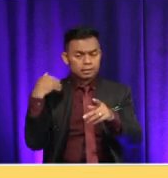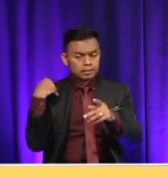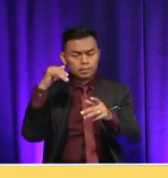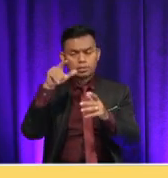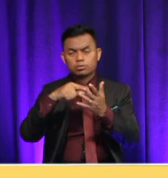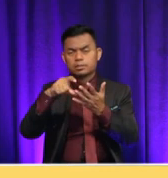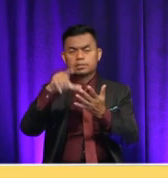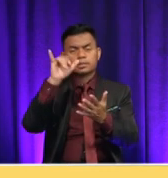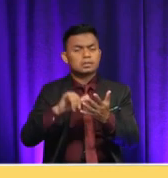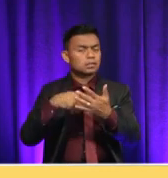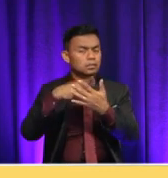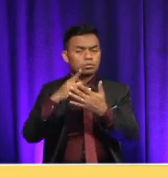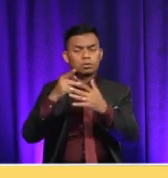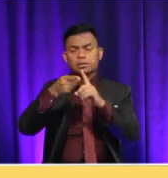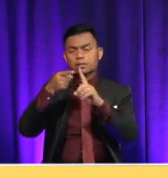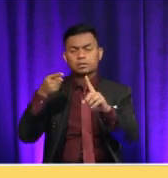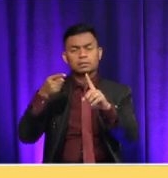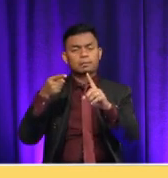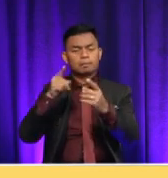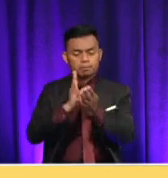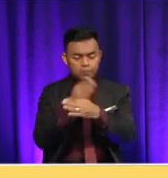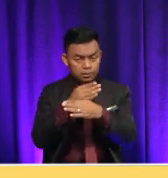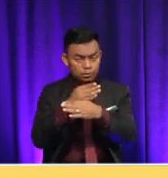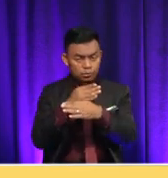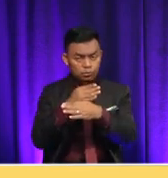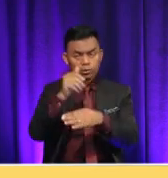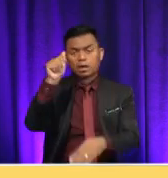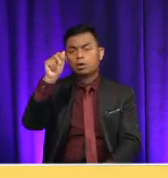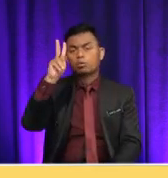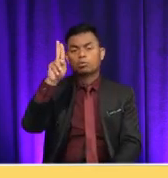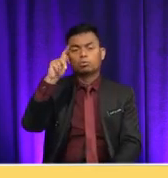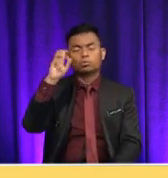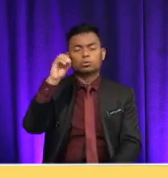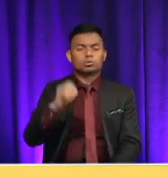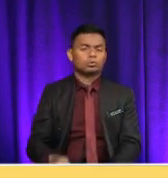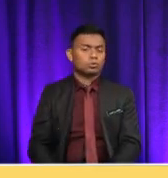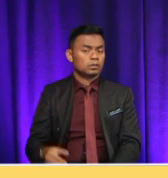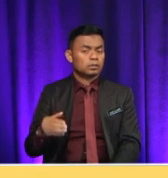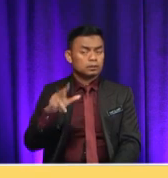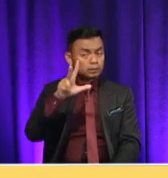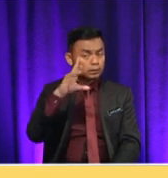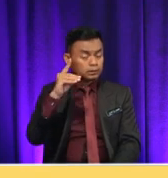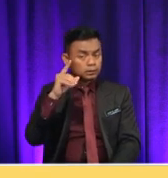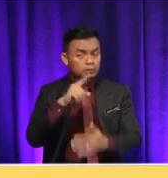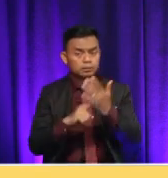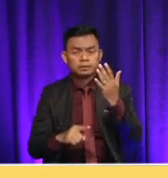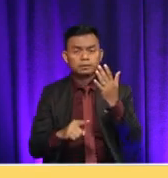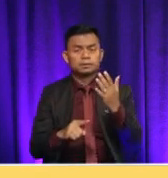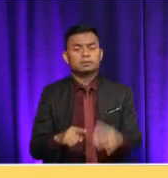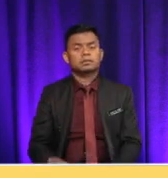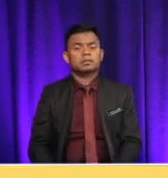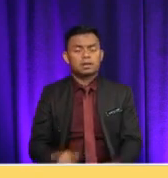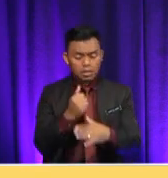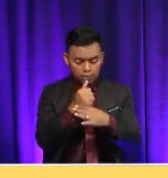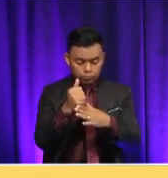otografi jadi murid jangan keliru 3 dimensi macam apa maksudnya autografi